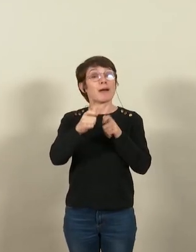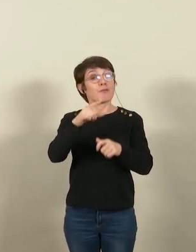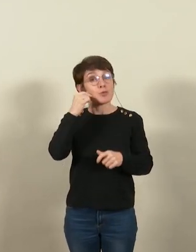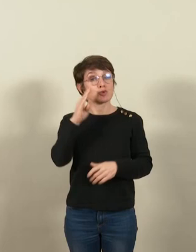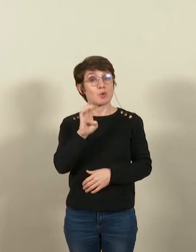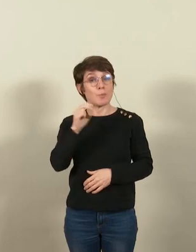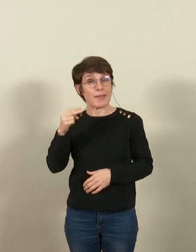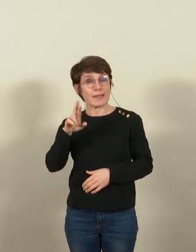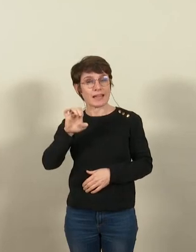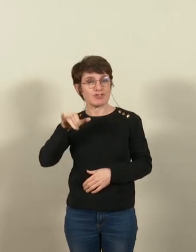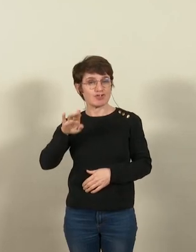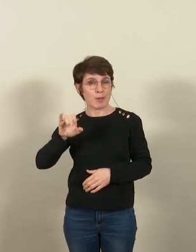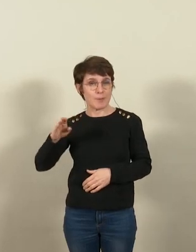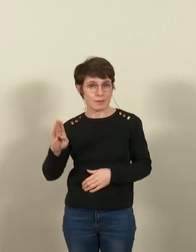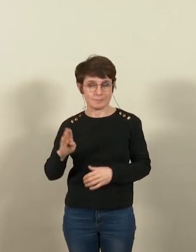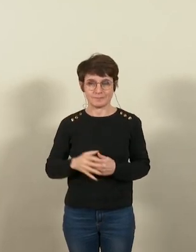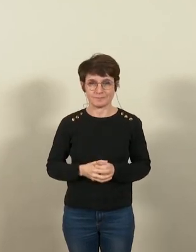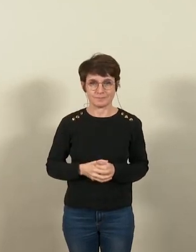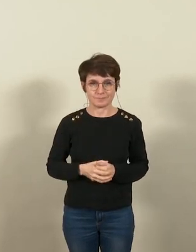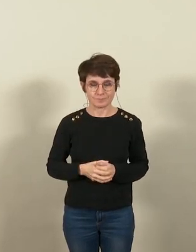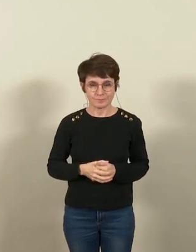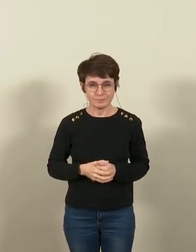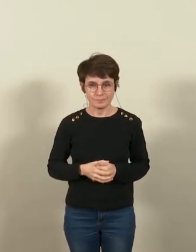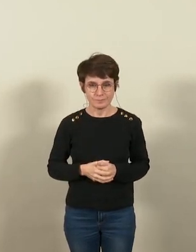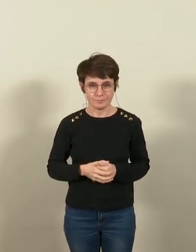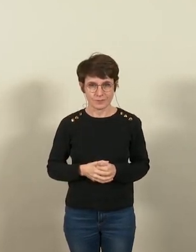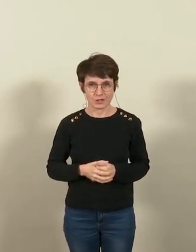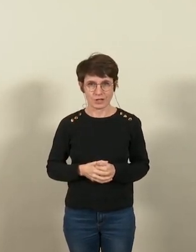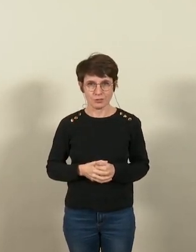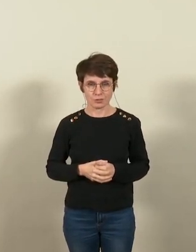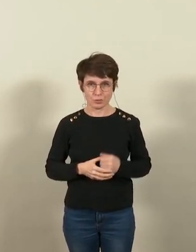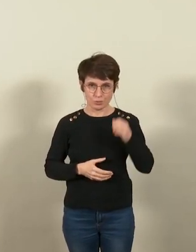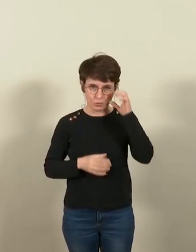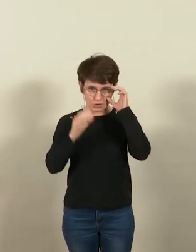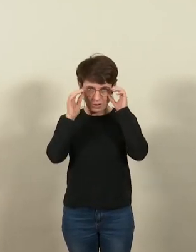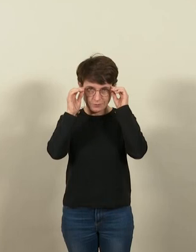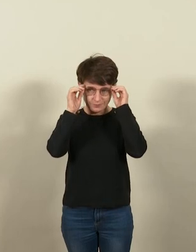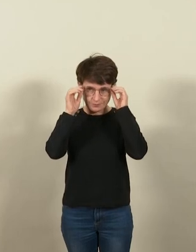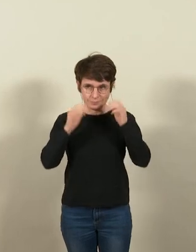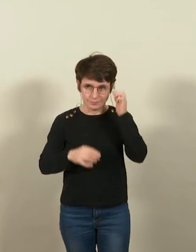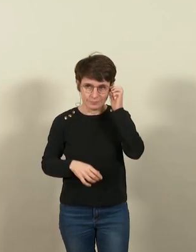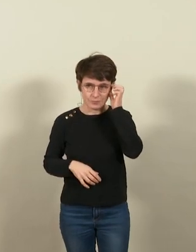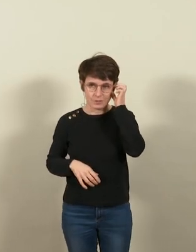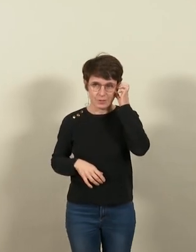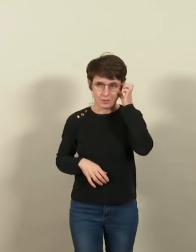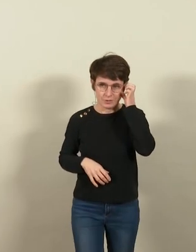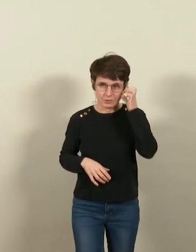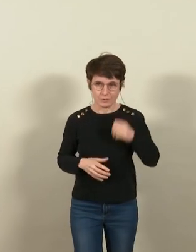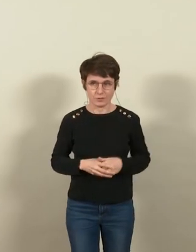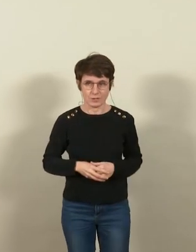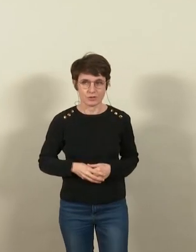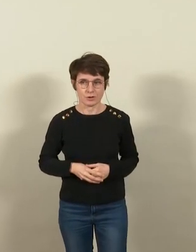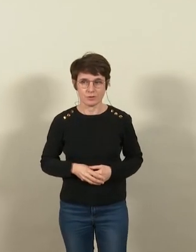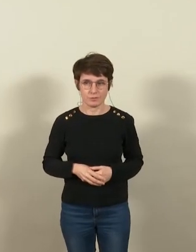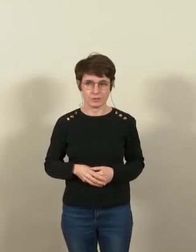oui merci écoutez moi j'ai plusieurs observations sur ce projet de sport